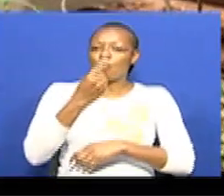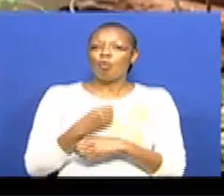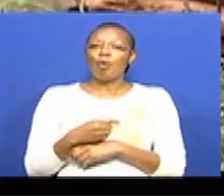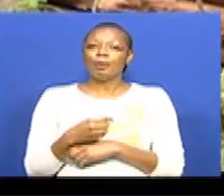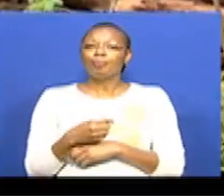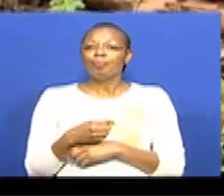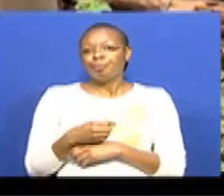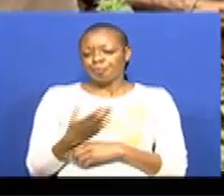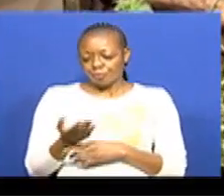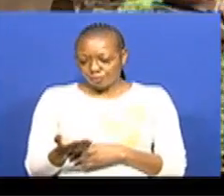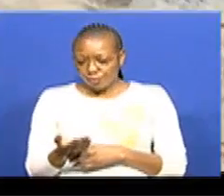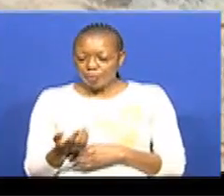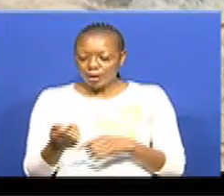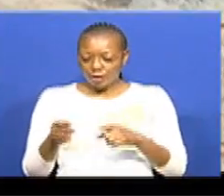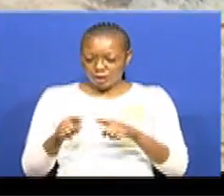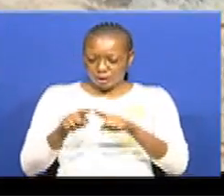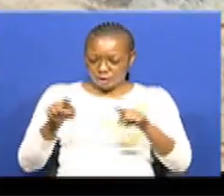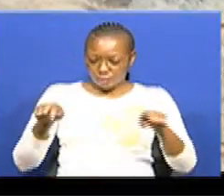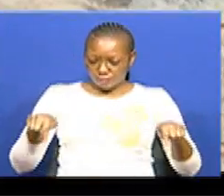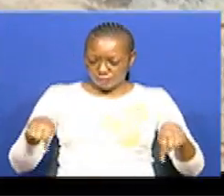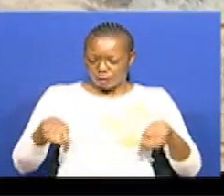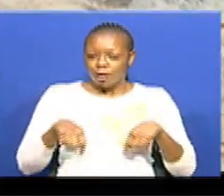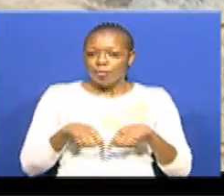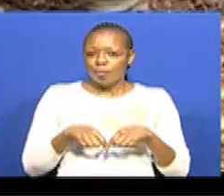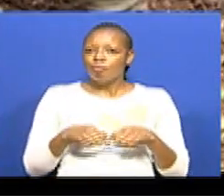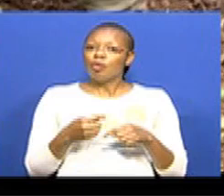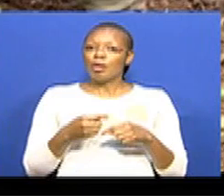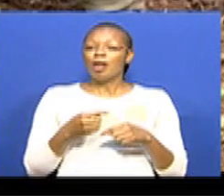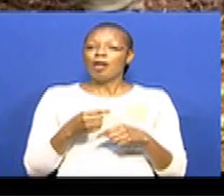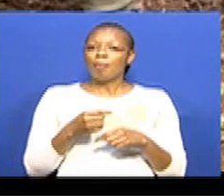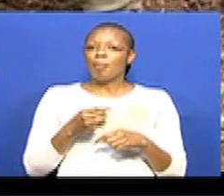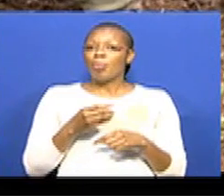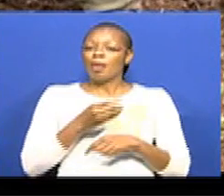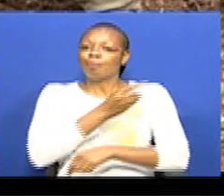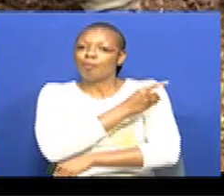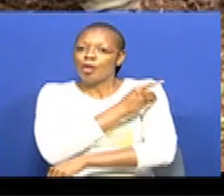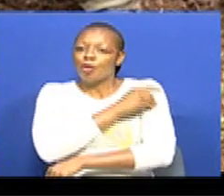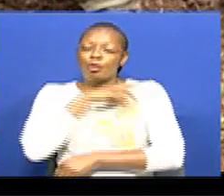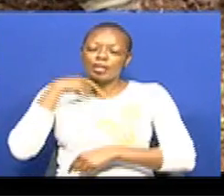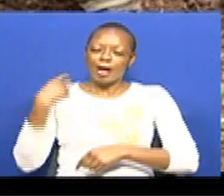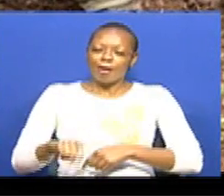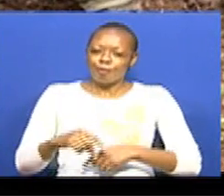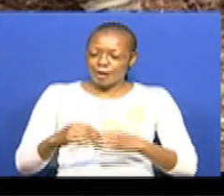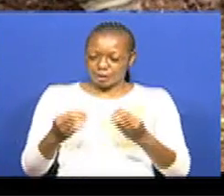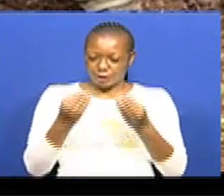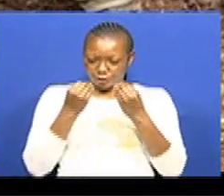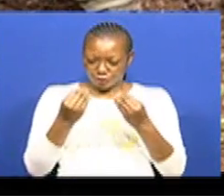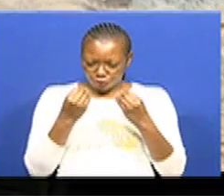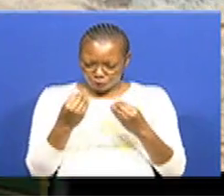I knew about the agri-COVID garden from Dr. Fan. I started